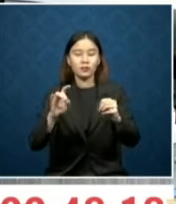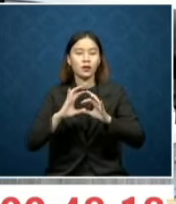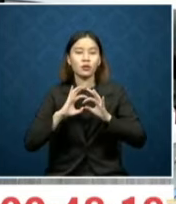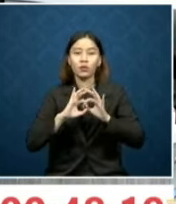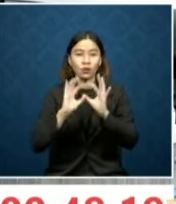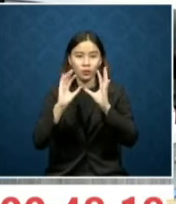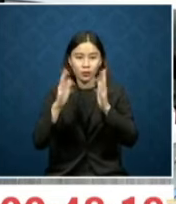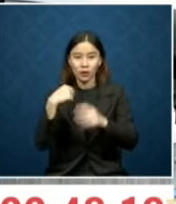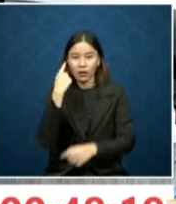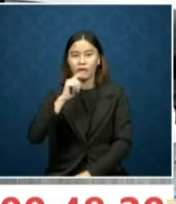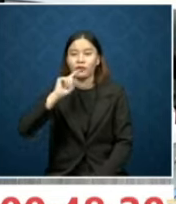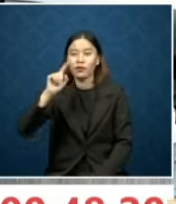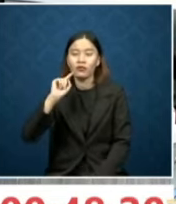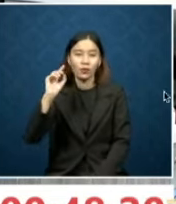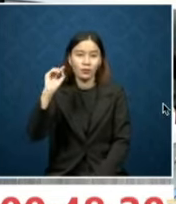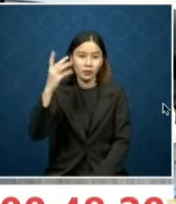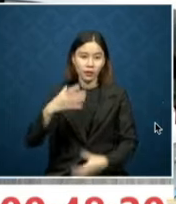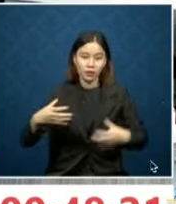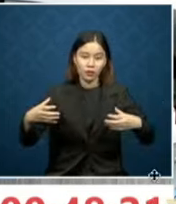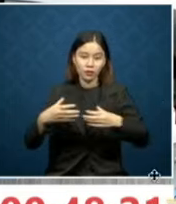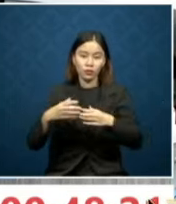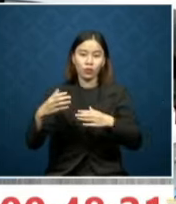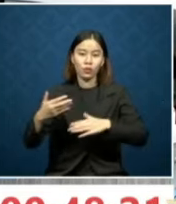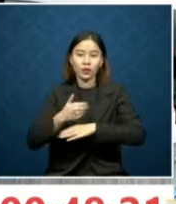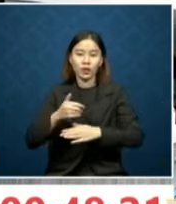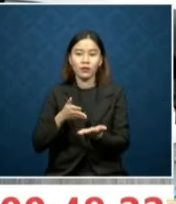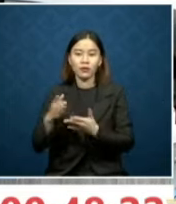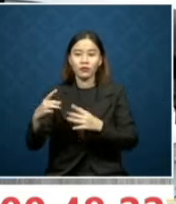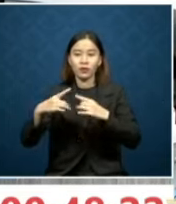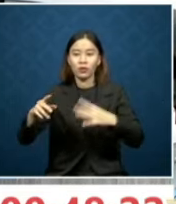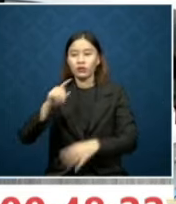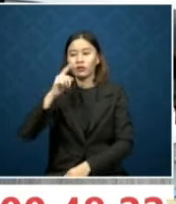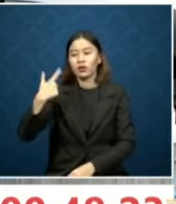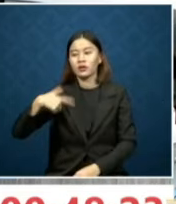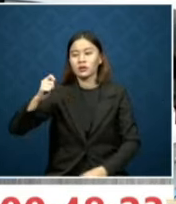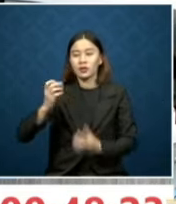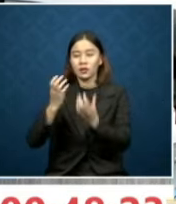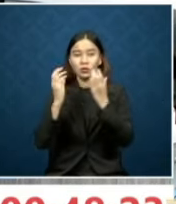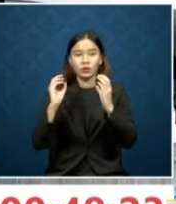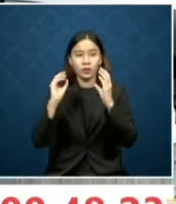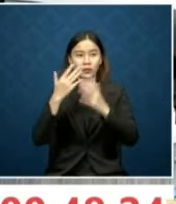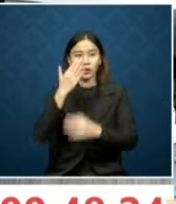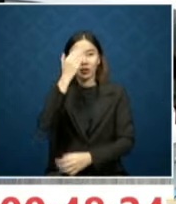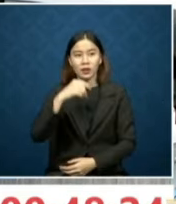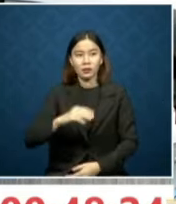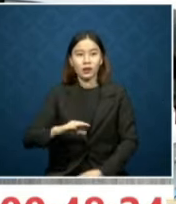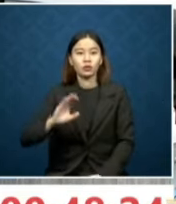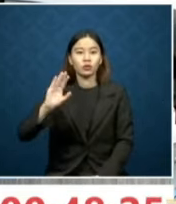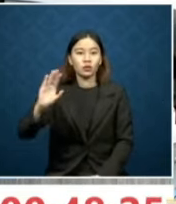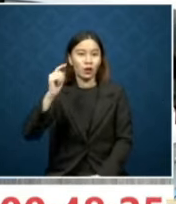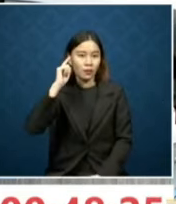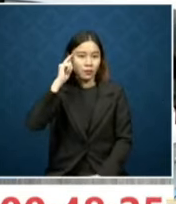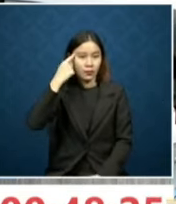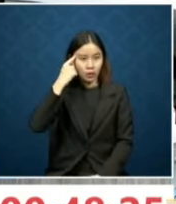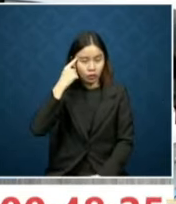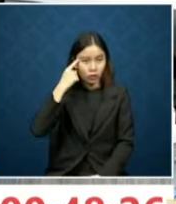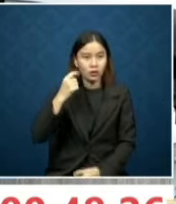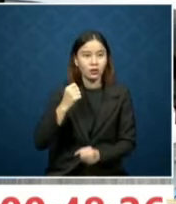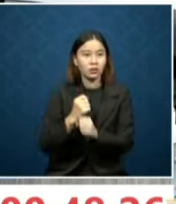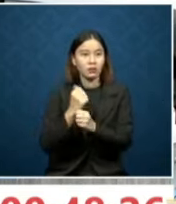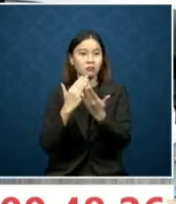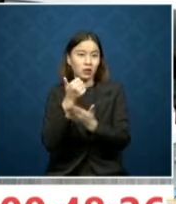คงไม่มีใครร้องพรรคฝ่ายค้านก็บอกไม่ร้องศาลรัฐธรรมนูญเพราะตัวเองก็ยังไม่รู้ว่าจะเอาตัวรอดหรือเป